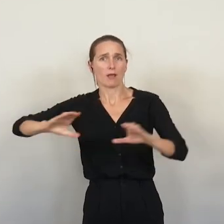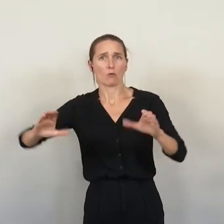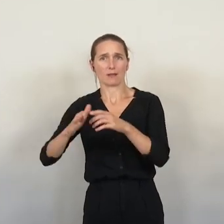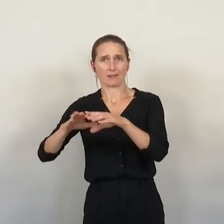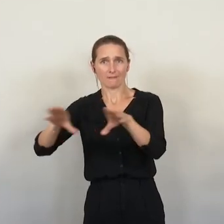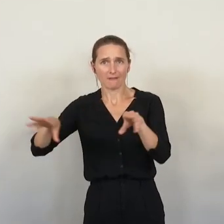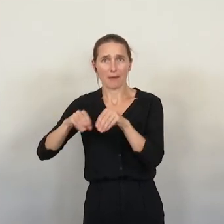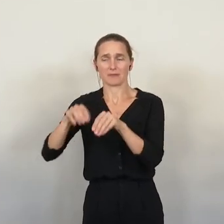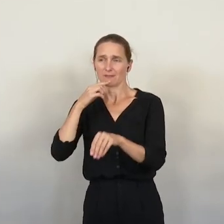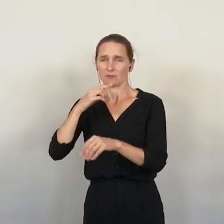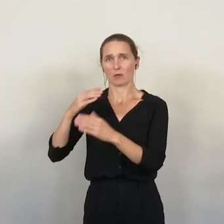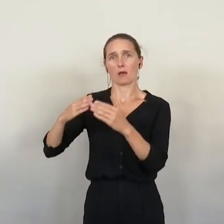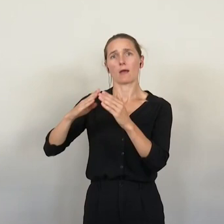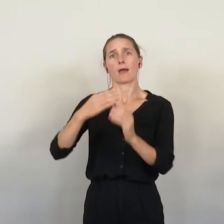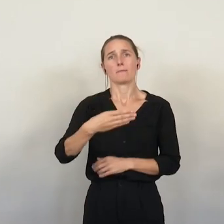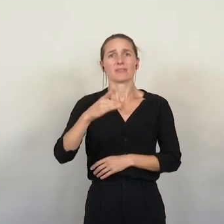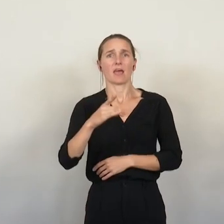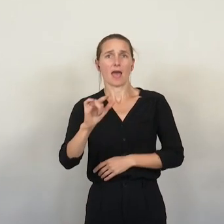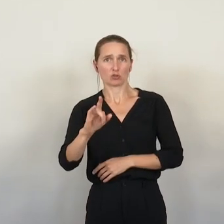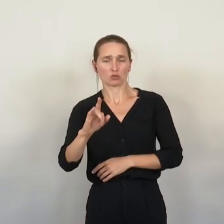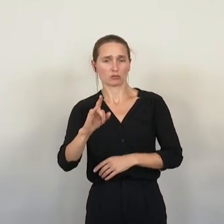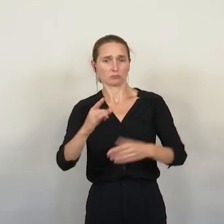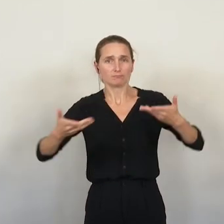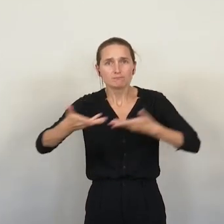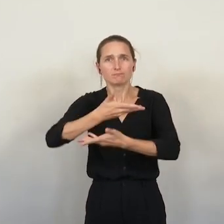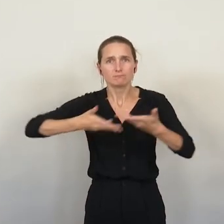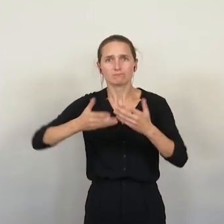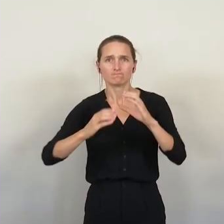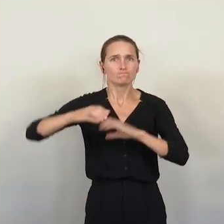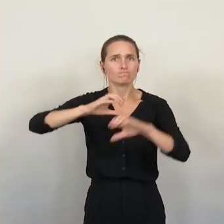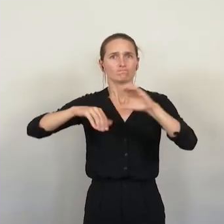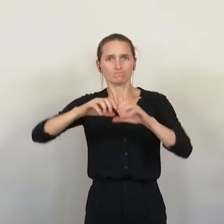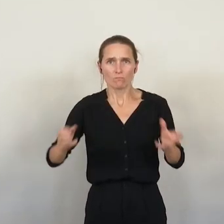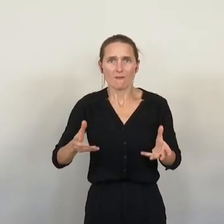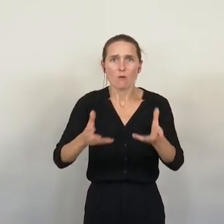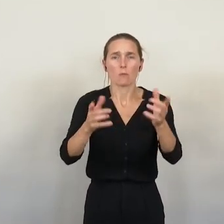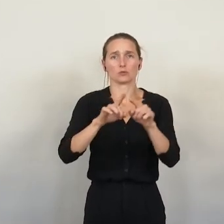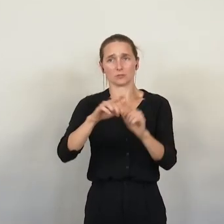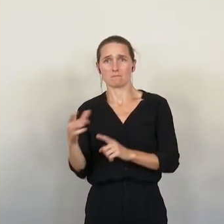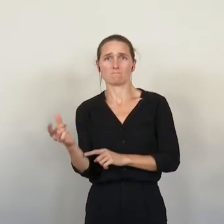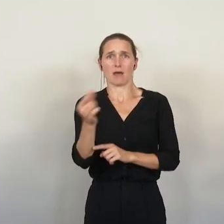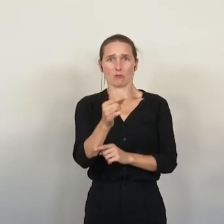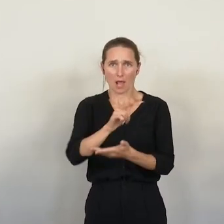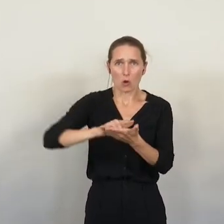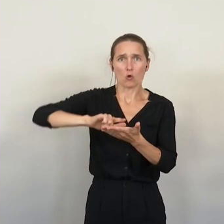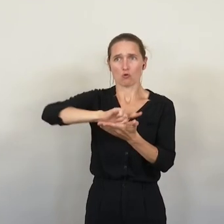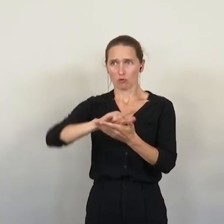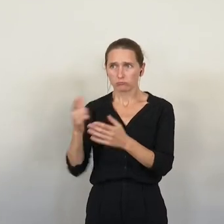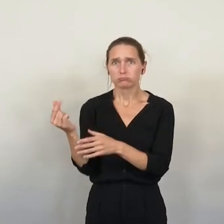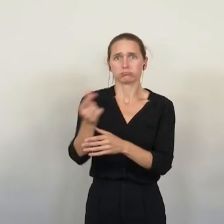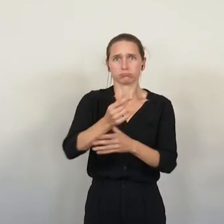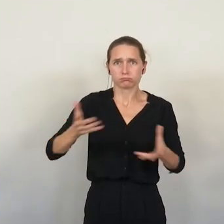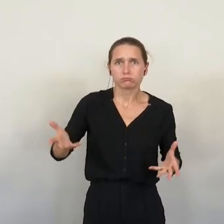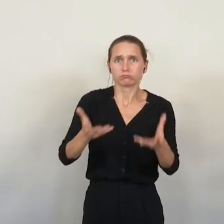les MDH les partenaires institutionnels et locaux pour aider les populations en situation de précarité impliquer les